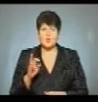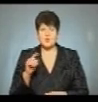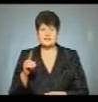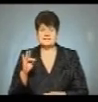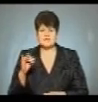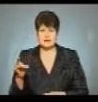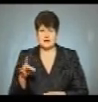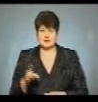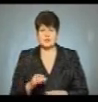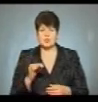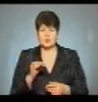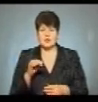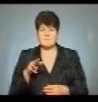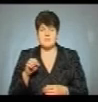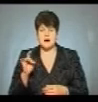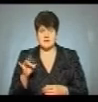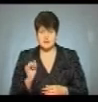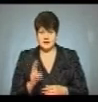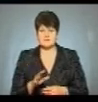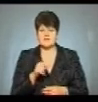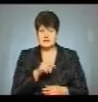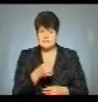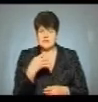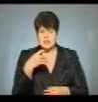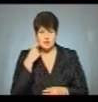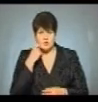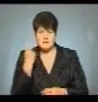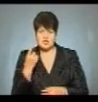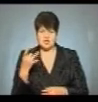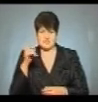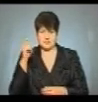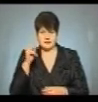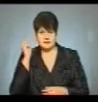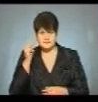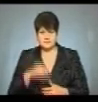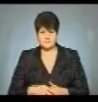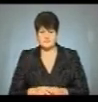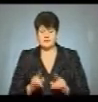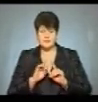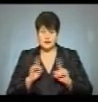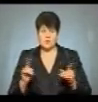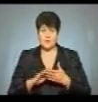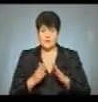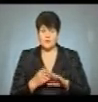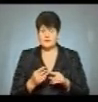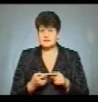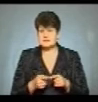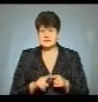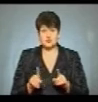району. Серед них Юлія Марків. Їй 15, на вишкіл приїхала вперше. Екстремальні умови – це завжди щось нове,